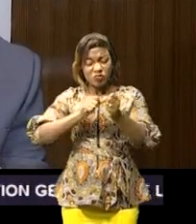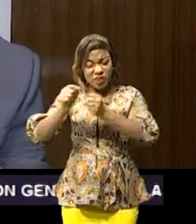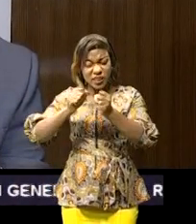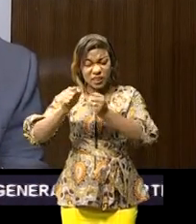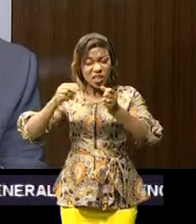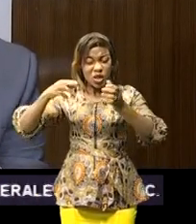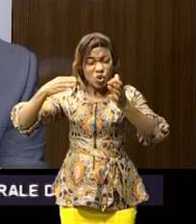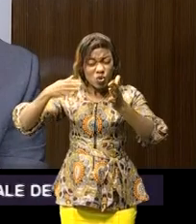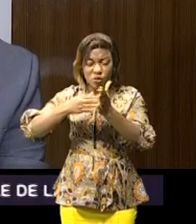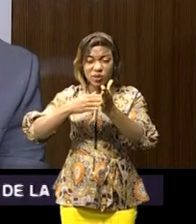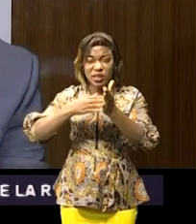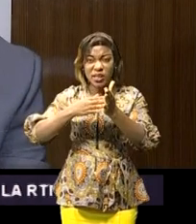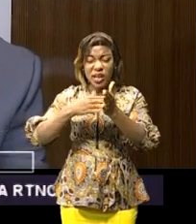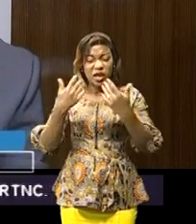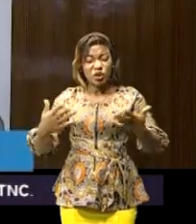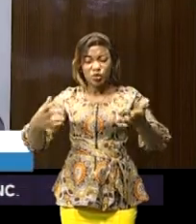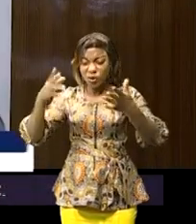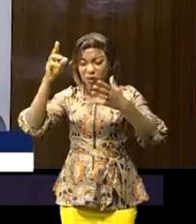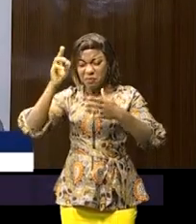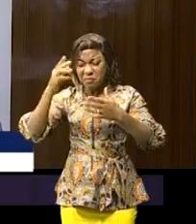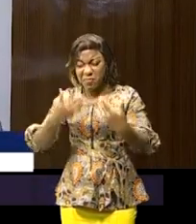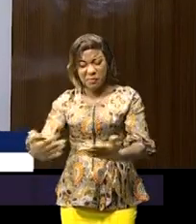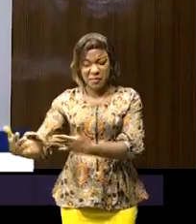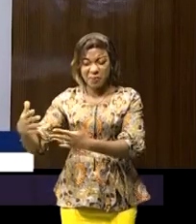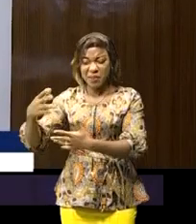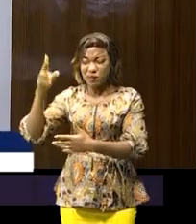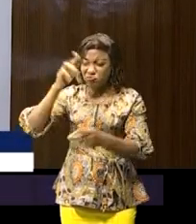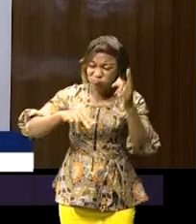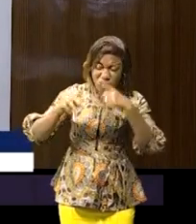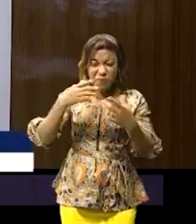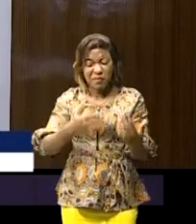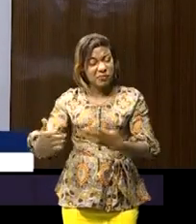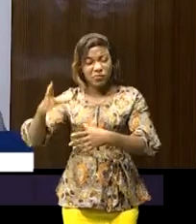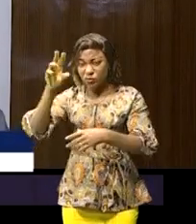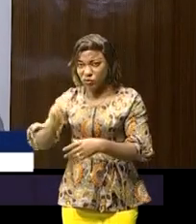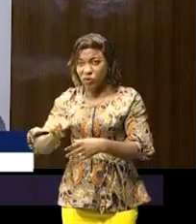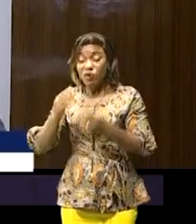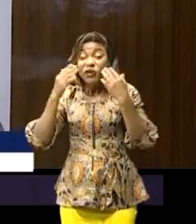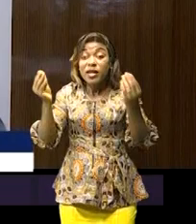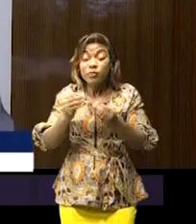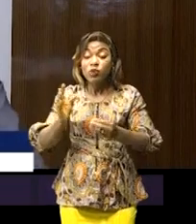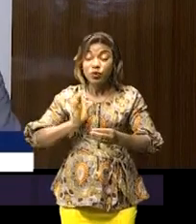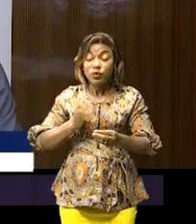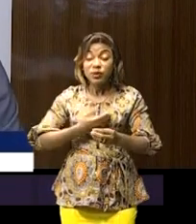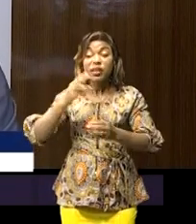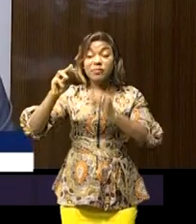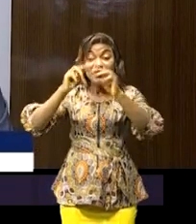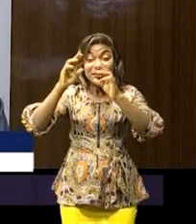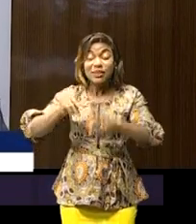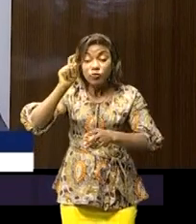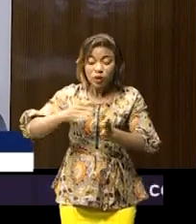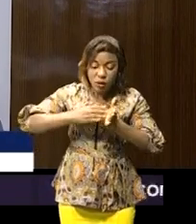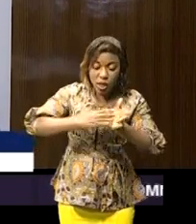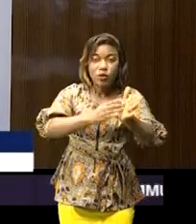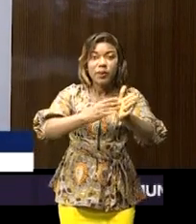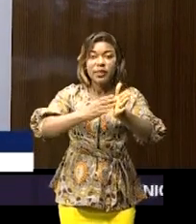c'est vraiment les violences liées aux gens. C'est au ministère de pouvoir les accompagner et les protéger